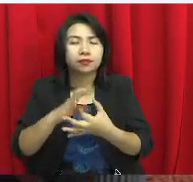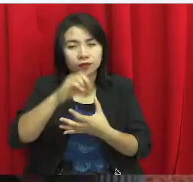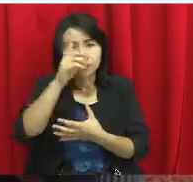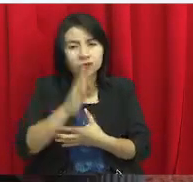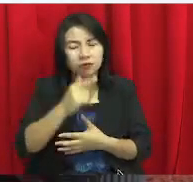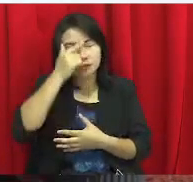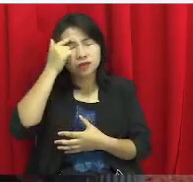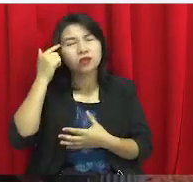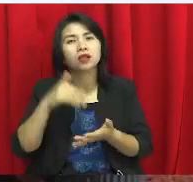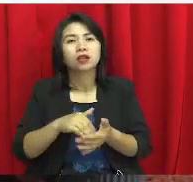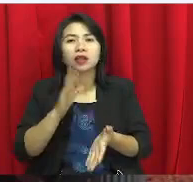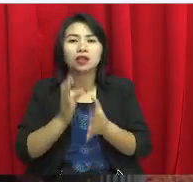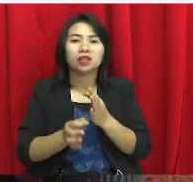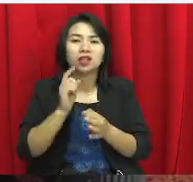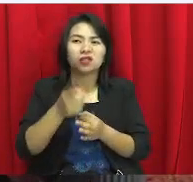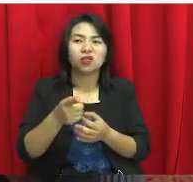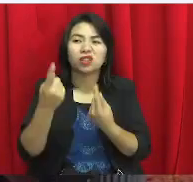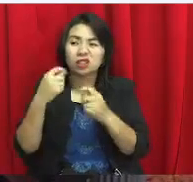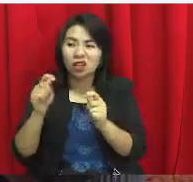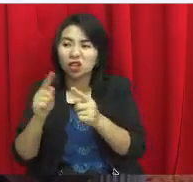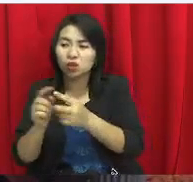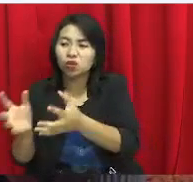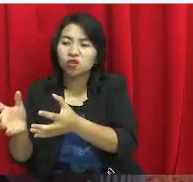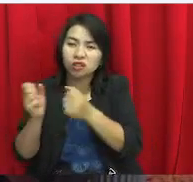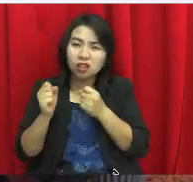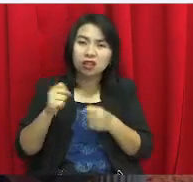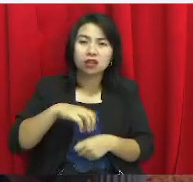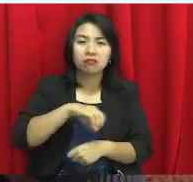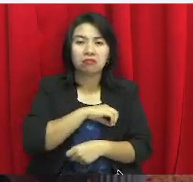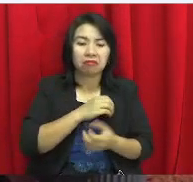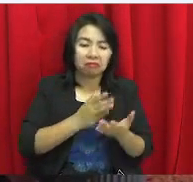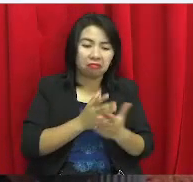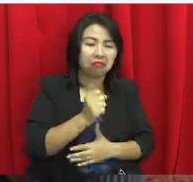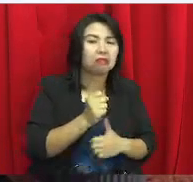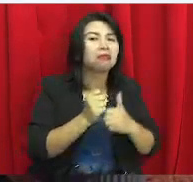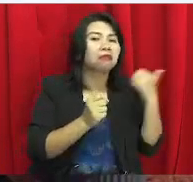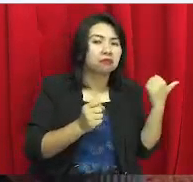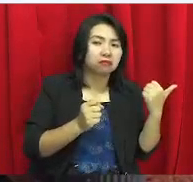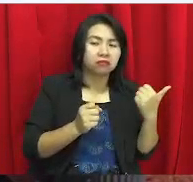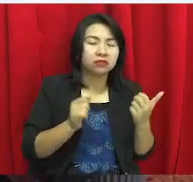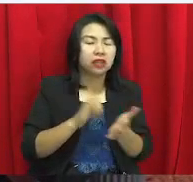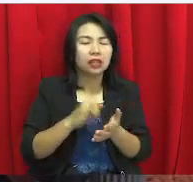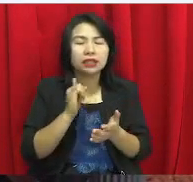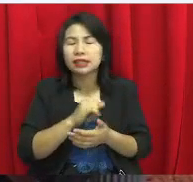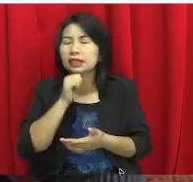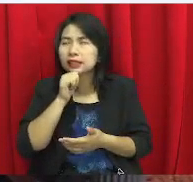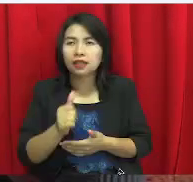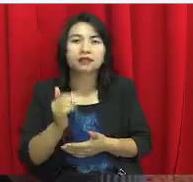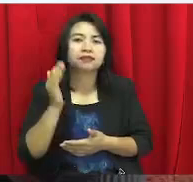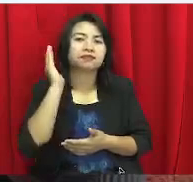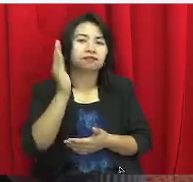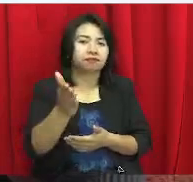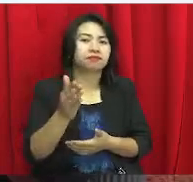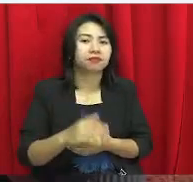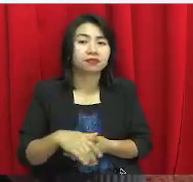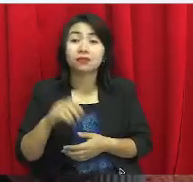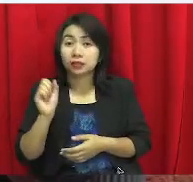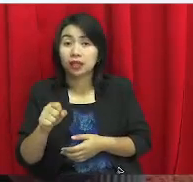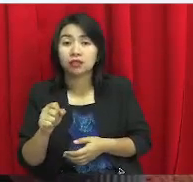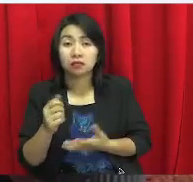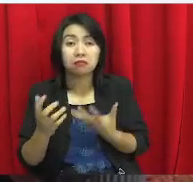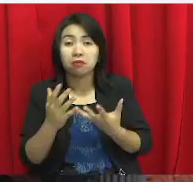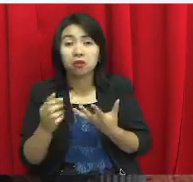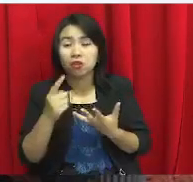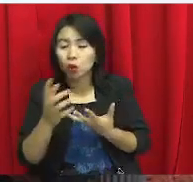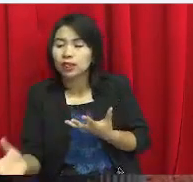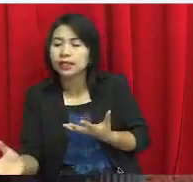sarili mong righteousness na wala ka, hindi mo righteousness din yun. Yun lamang ay righteousness kuno ng mundo na pinapakita niya